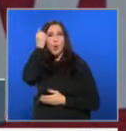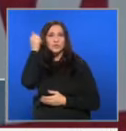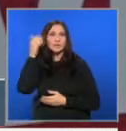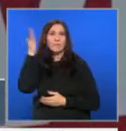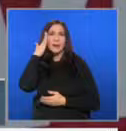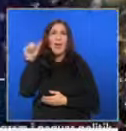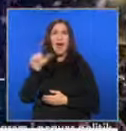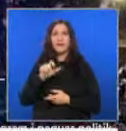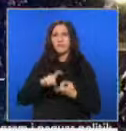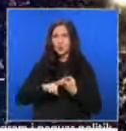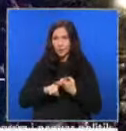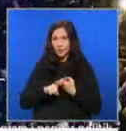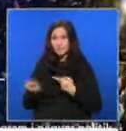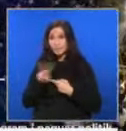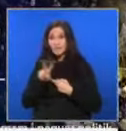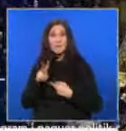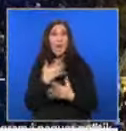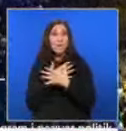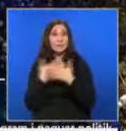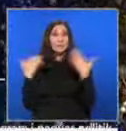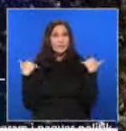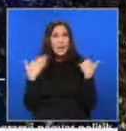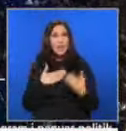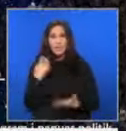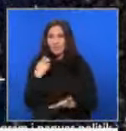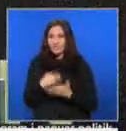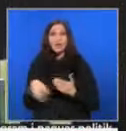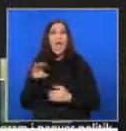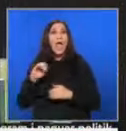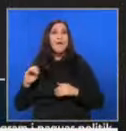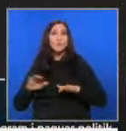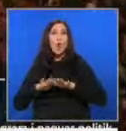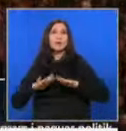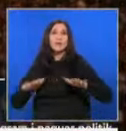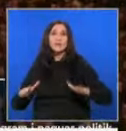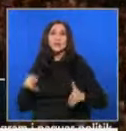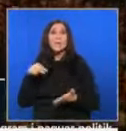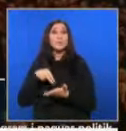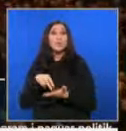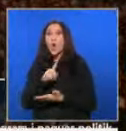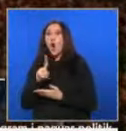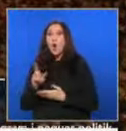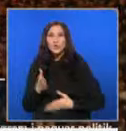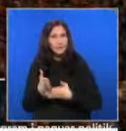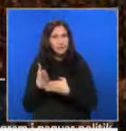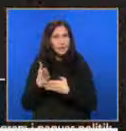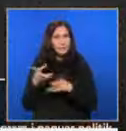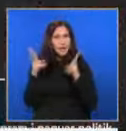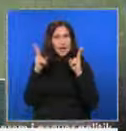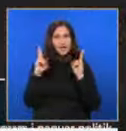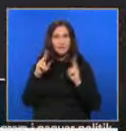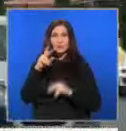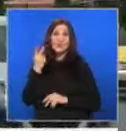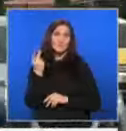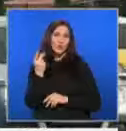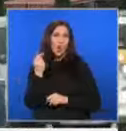премиер Албин Курти. И двамата албански кандидати имат твърди евроатлантически позиции, но кого ще подкрепят е решаващо за